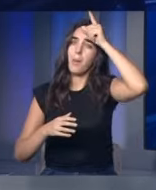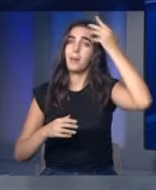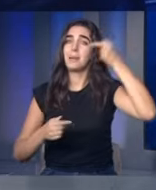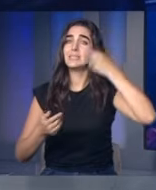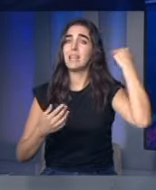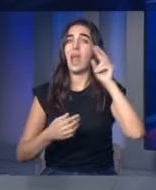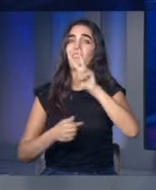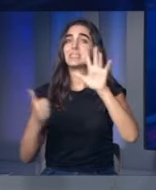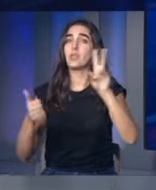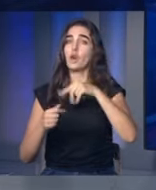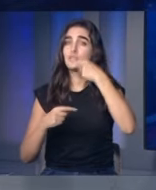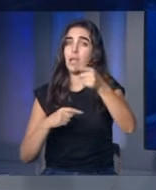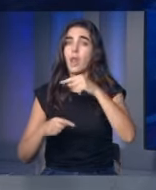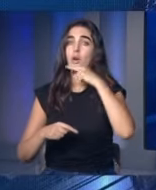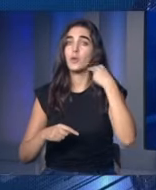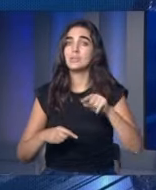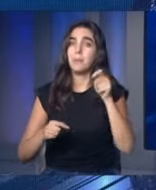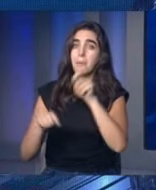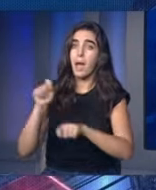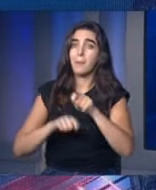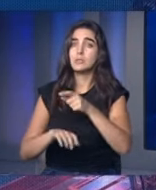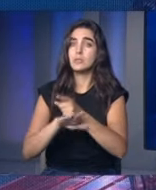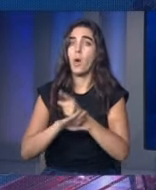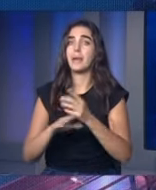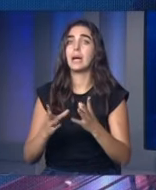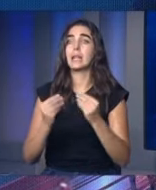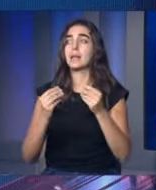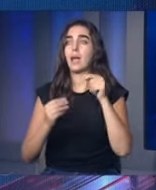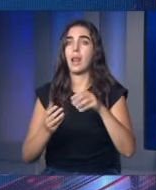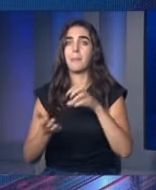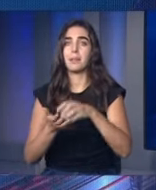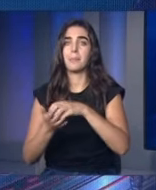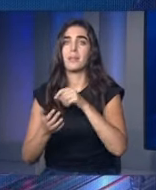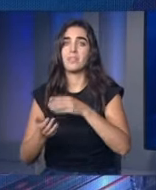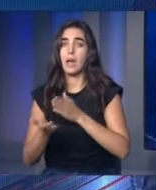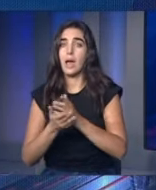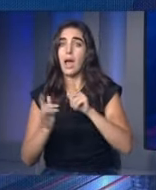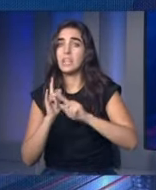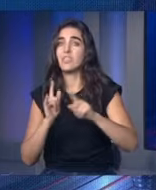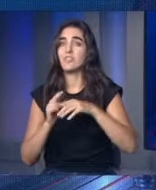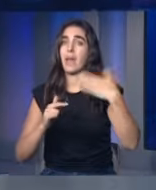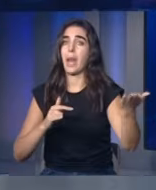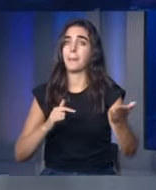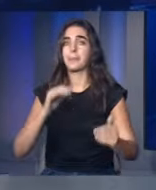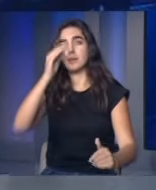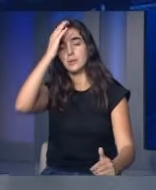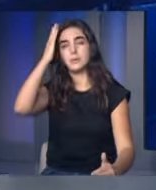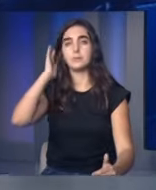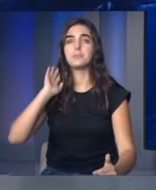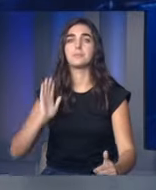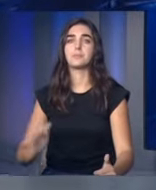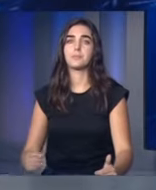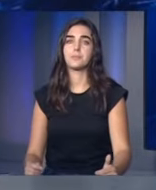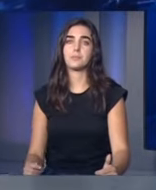بدءا من 2026 فإن روسيا ستضع صواريخ مماثلة في مواقع يسهل منها قصف